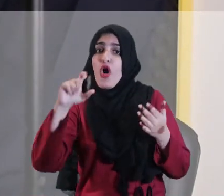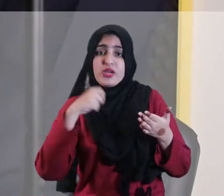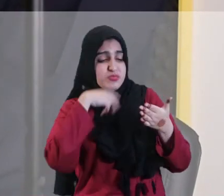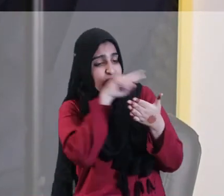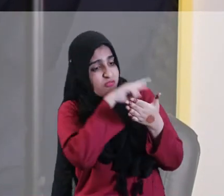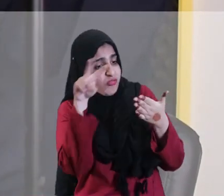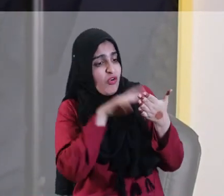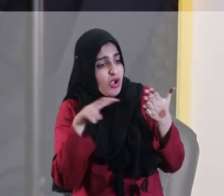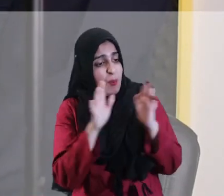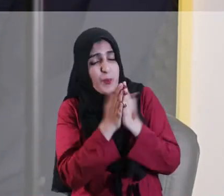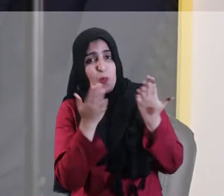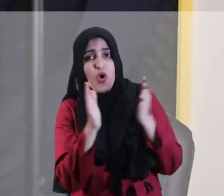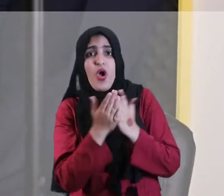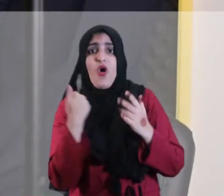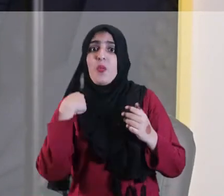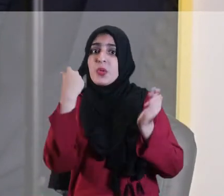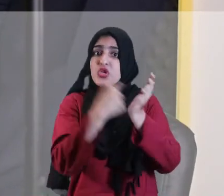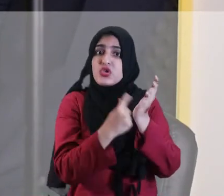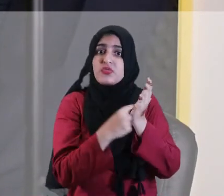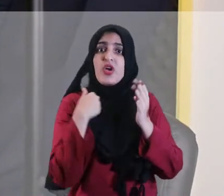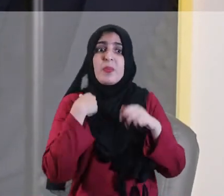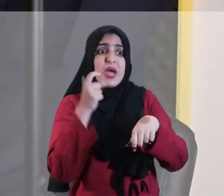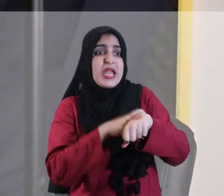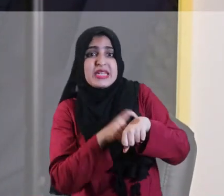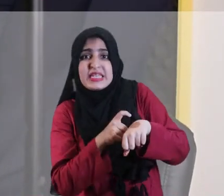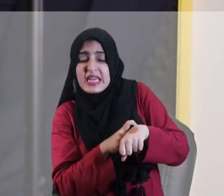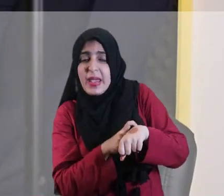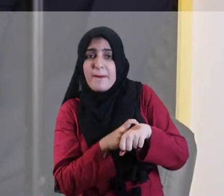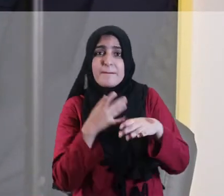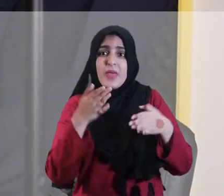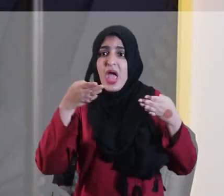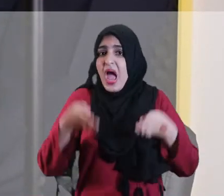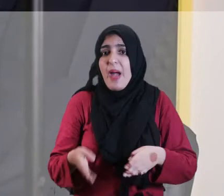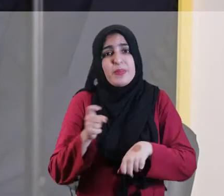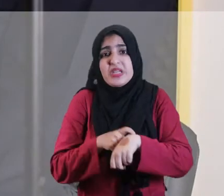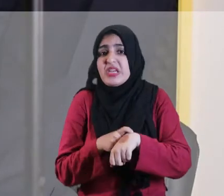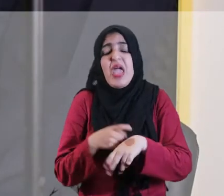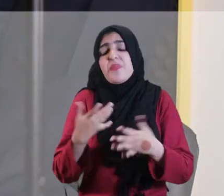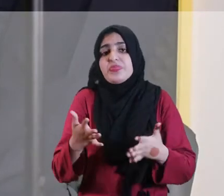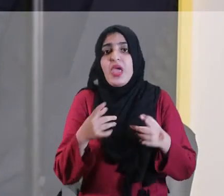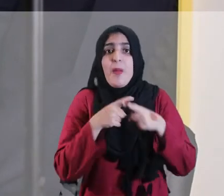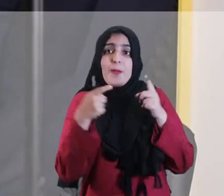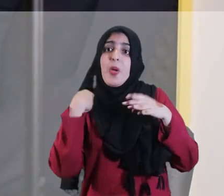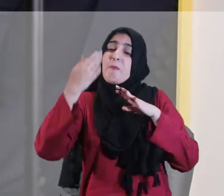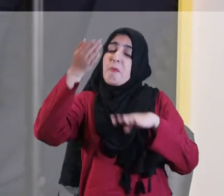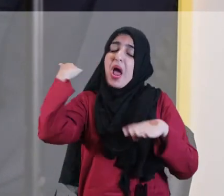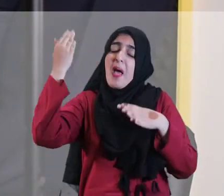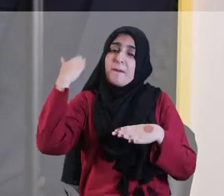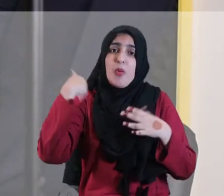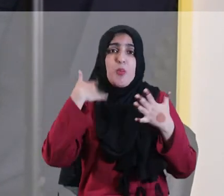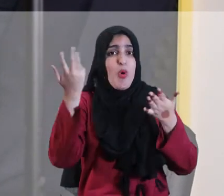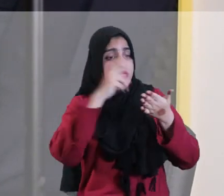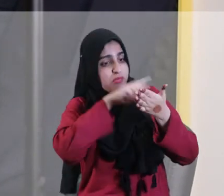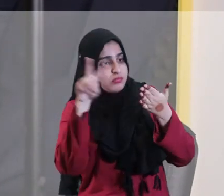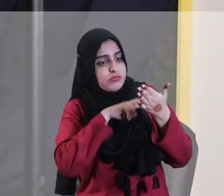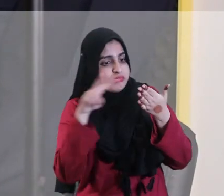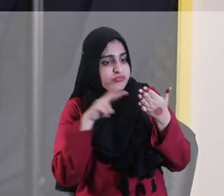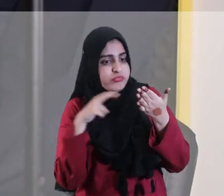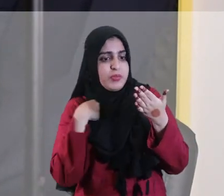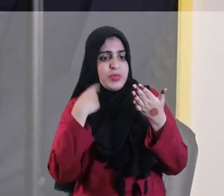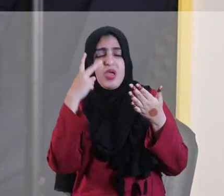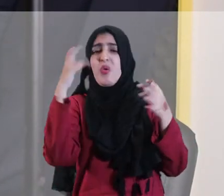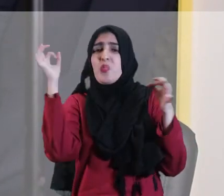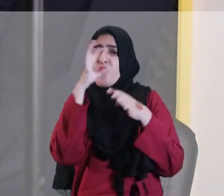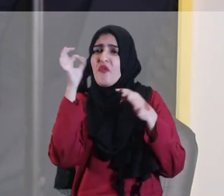प्रैक्टिकल लाइफ में तो टाइम नहीं मिला पढ़ने का मंजर चाहती हूं चीज़ें मगर आया मैंने एडिट मूवी वॉच रन बनाए वॉच